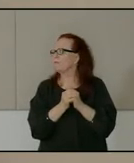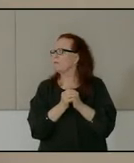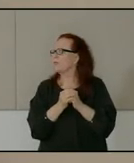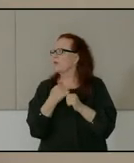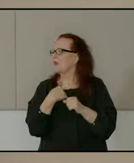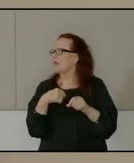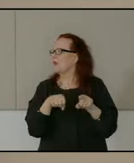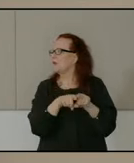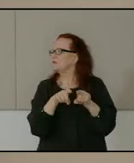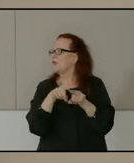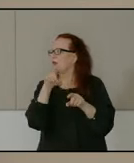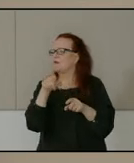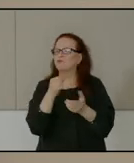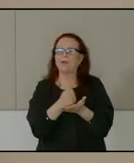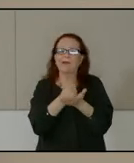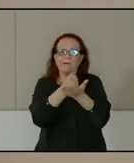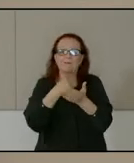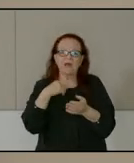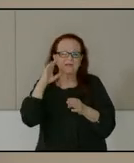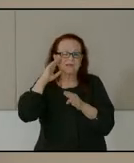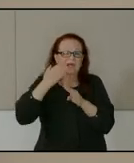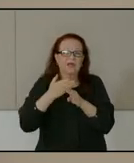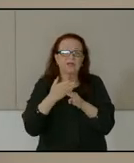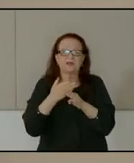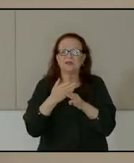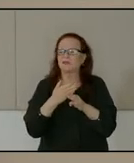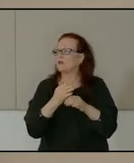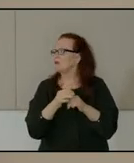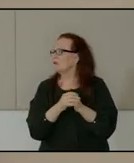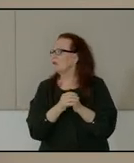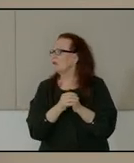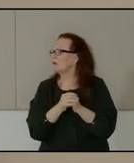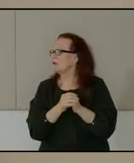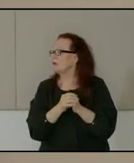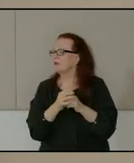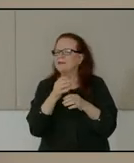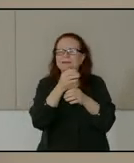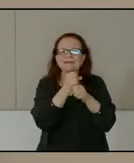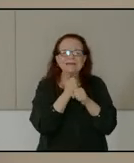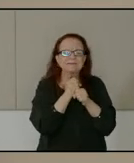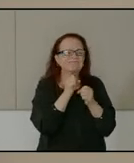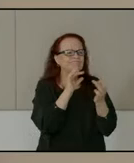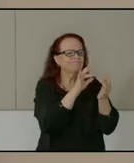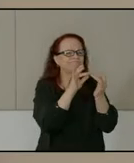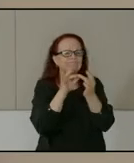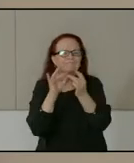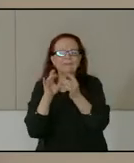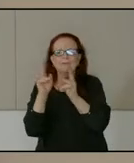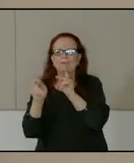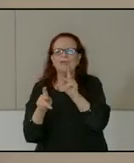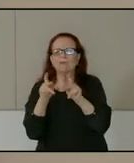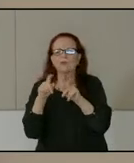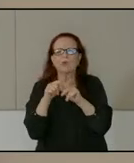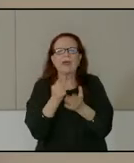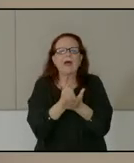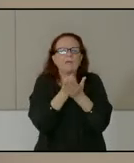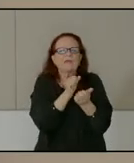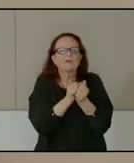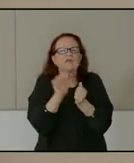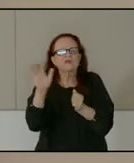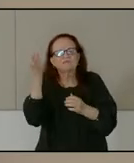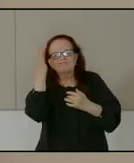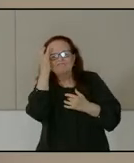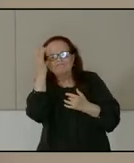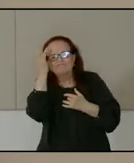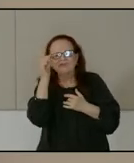to help him out to get the people to help him regarding to his sickness. Và